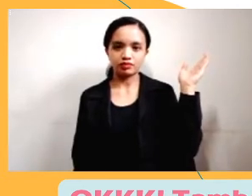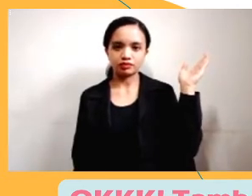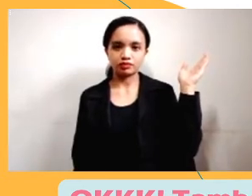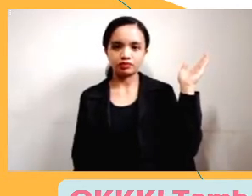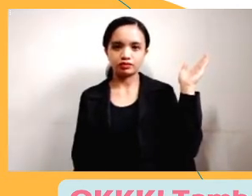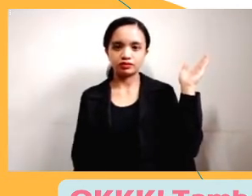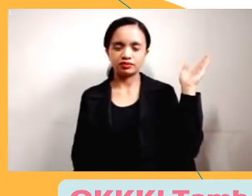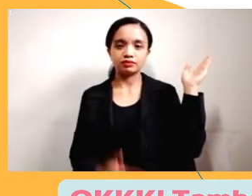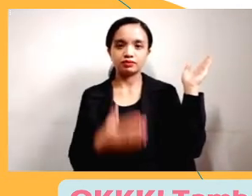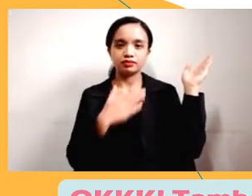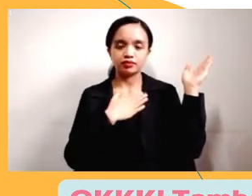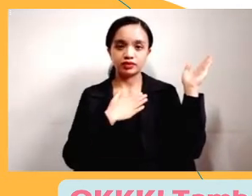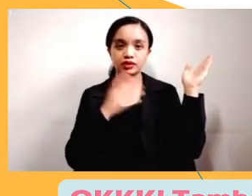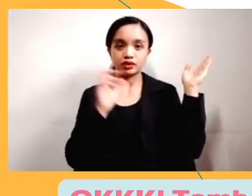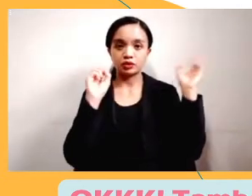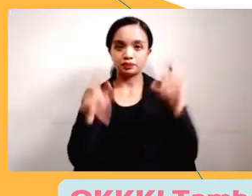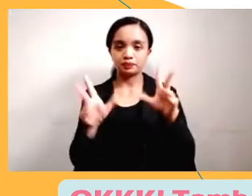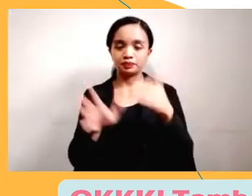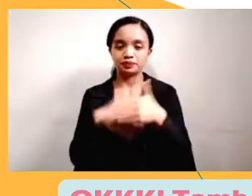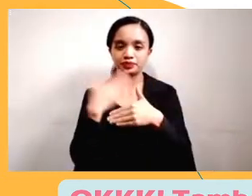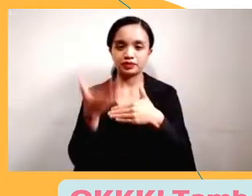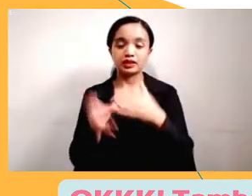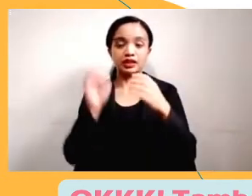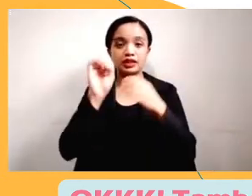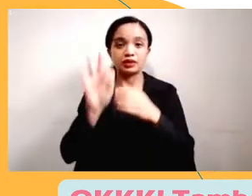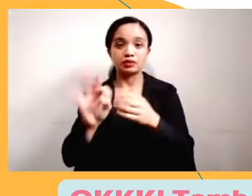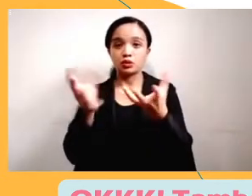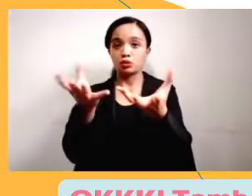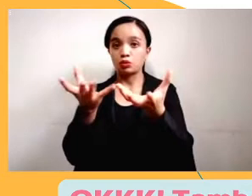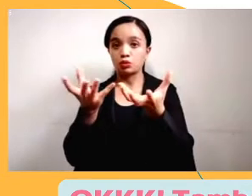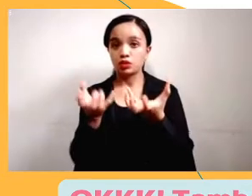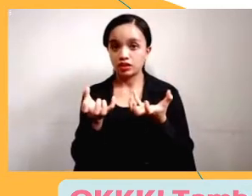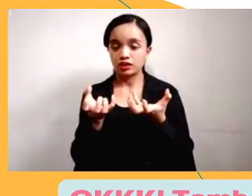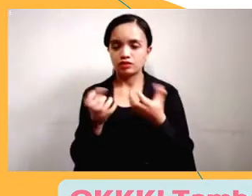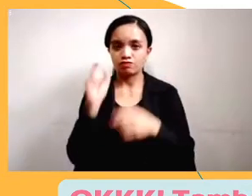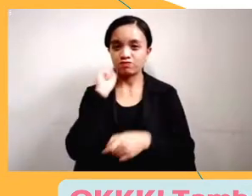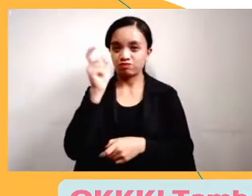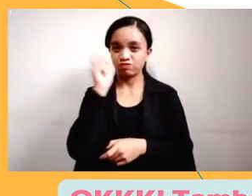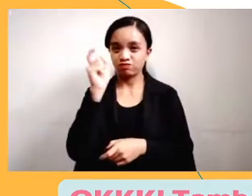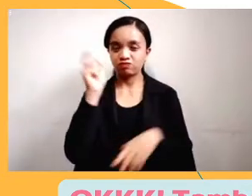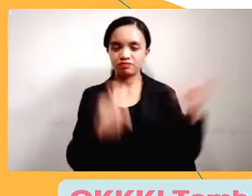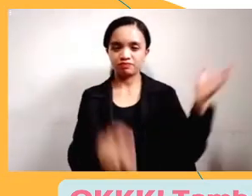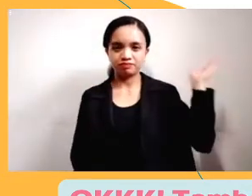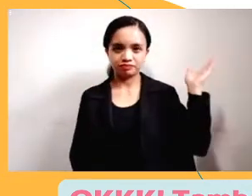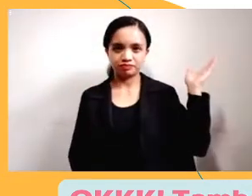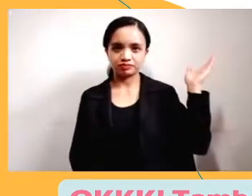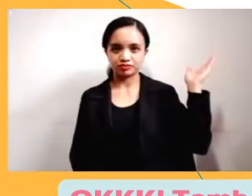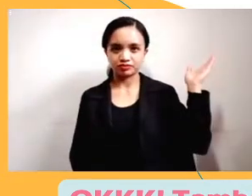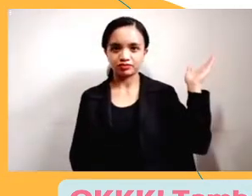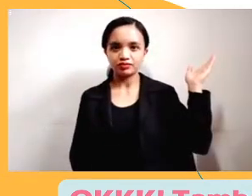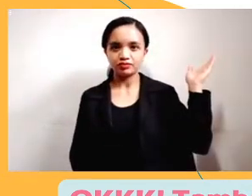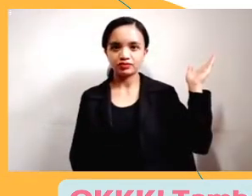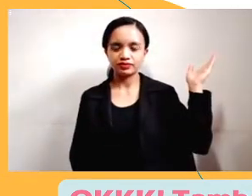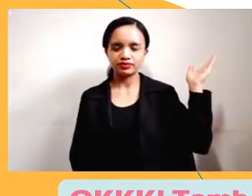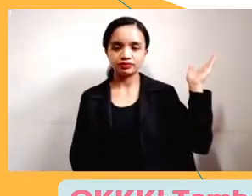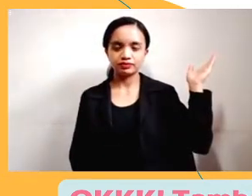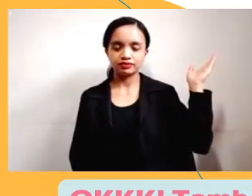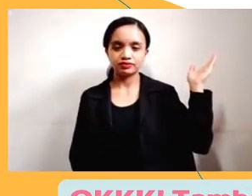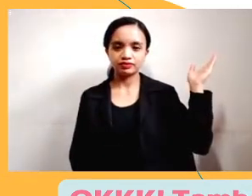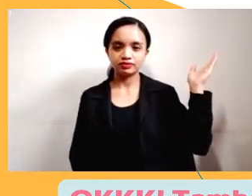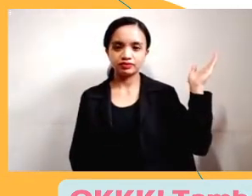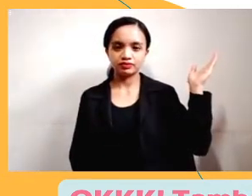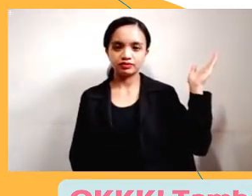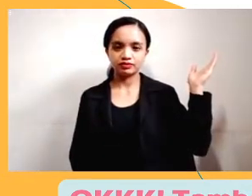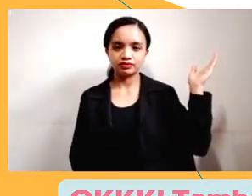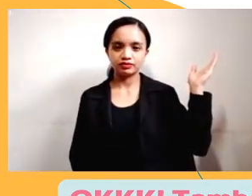Okay. Ngayon naman, kung gusto natin siyang pabilisin, ganito siya. Ako.